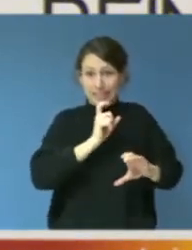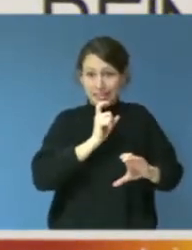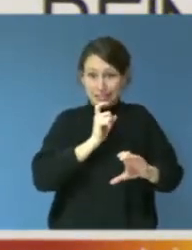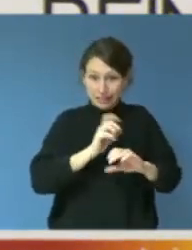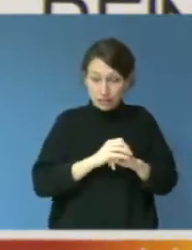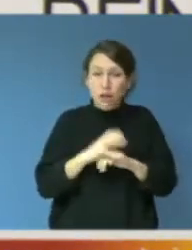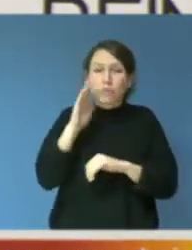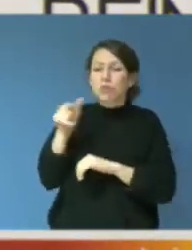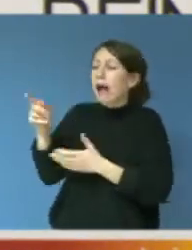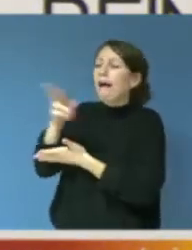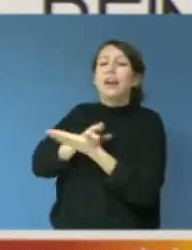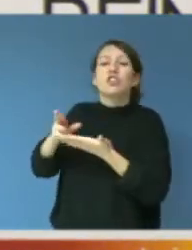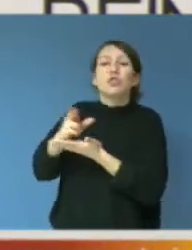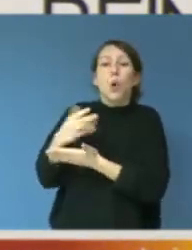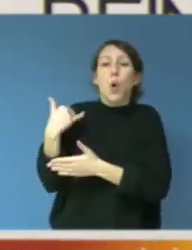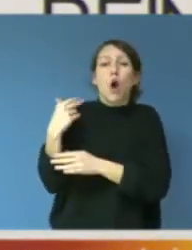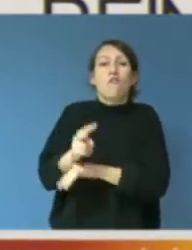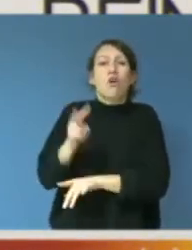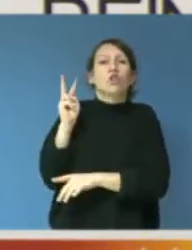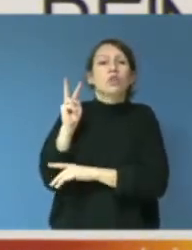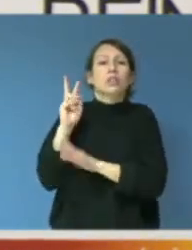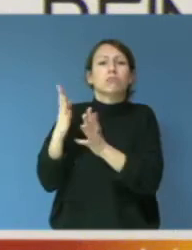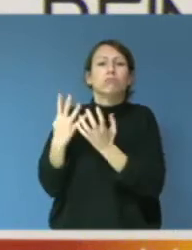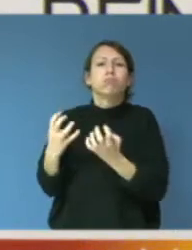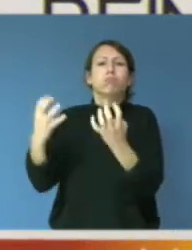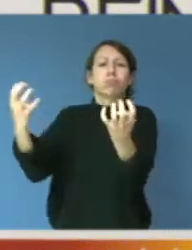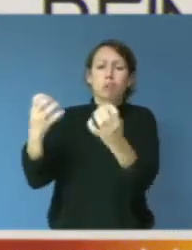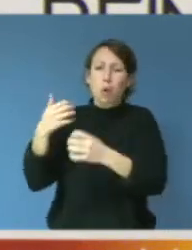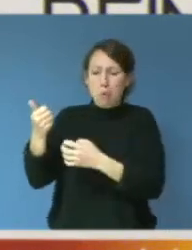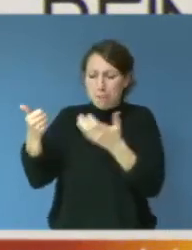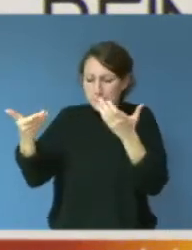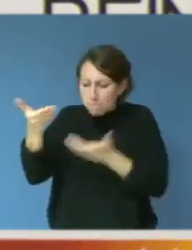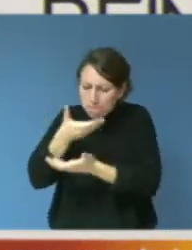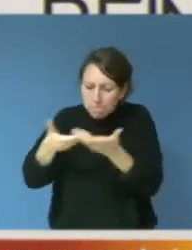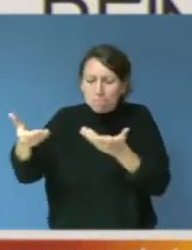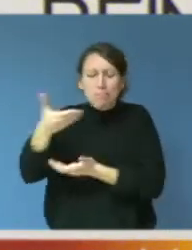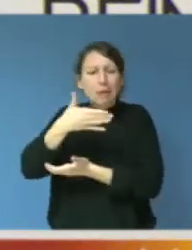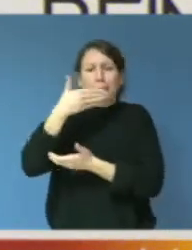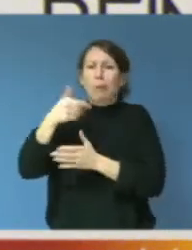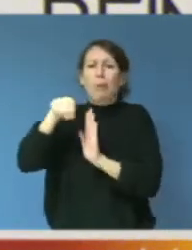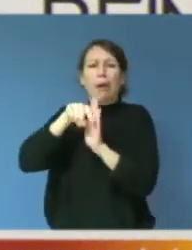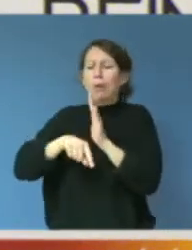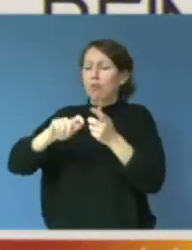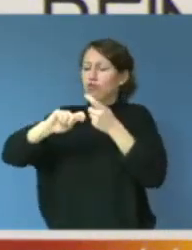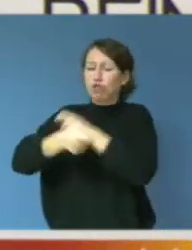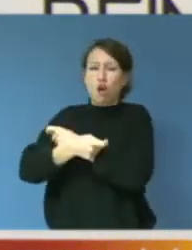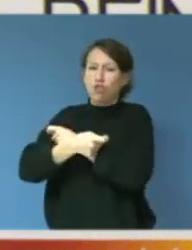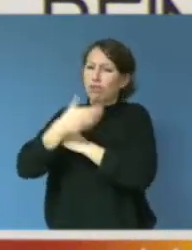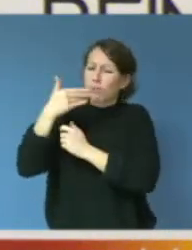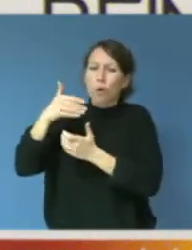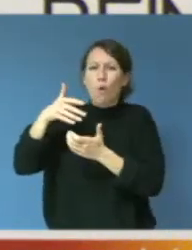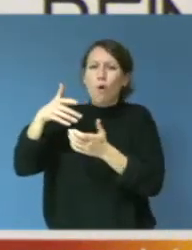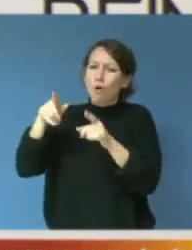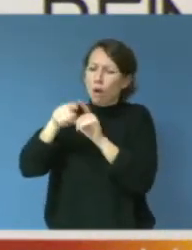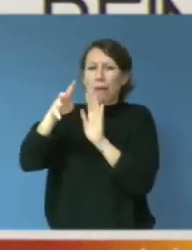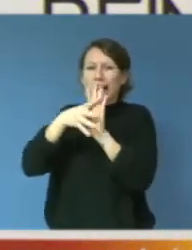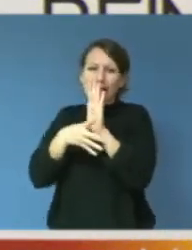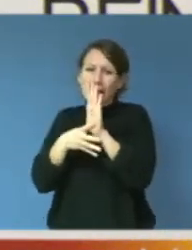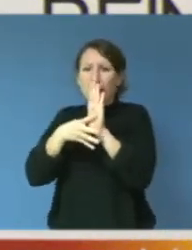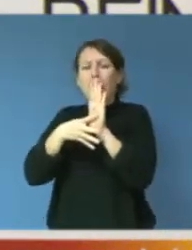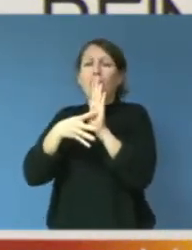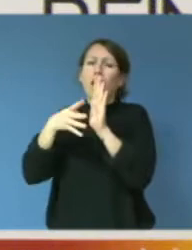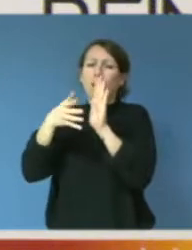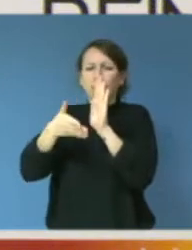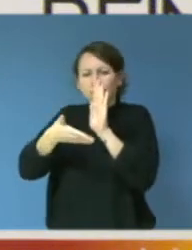dernier, a décidé de revoir le règlement et d'élargir ce fonds parce qu'il n'avait pas rencontré son public. Et pour autant, on sait tous